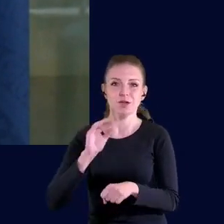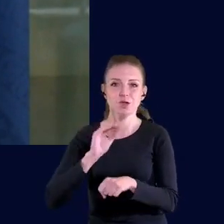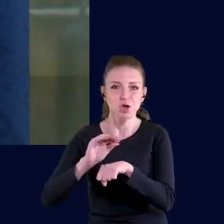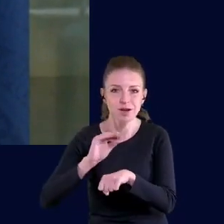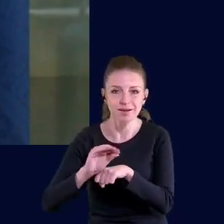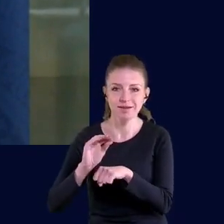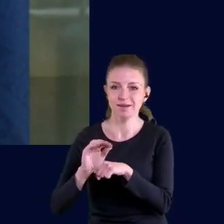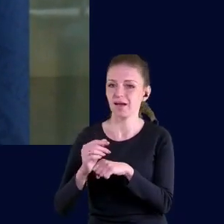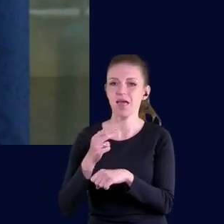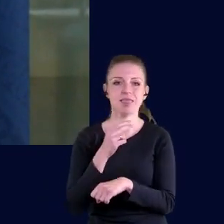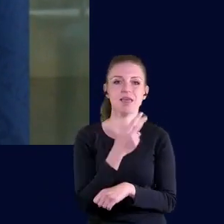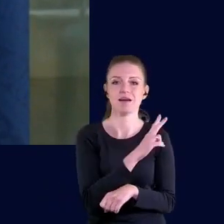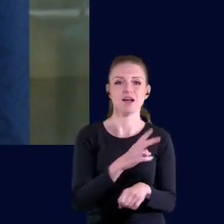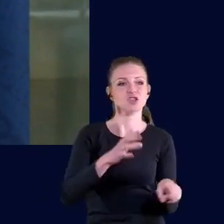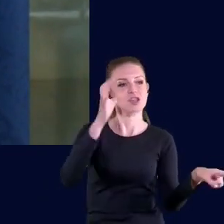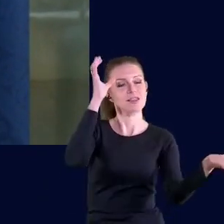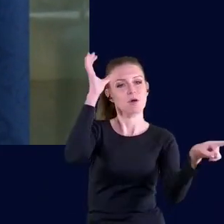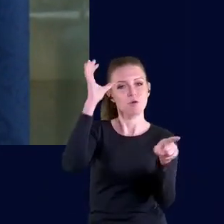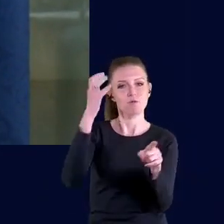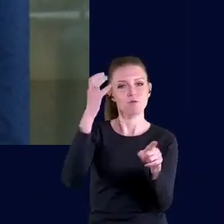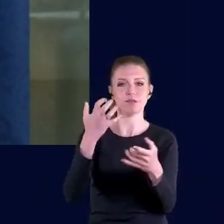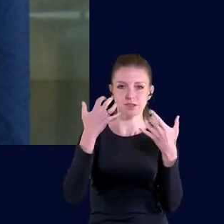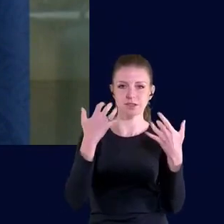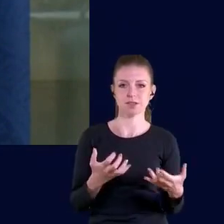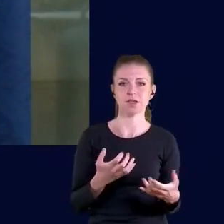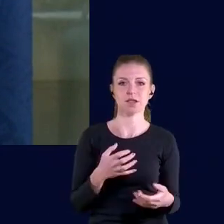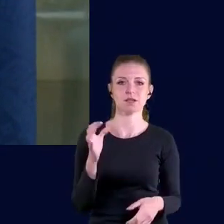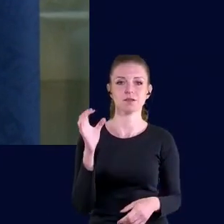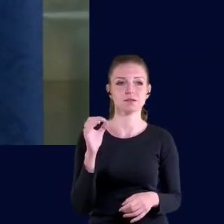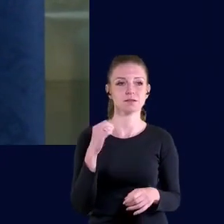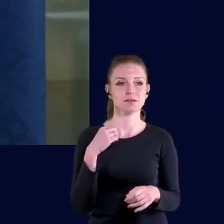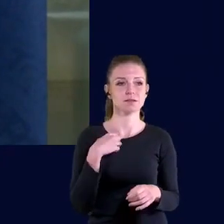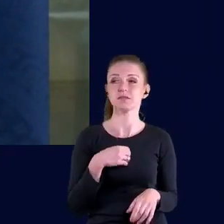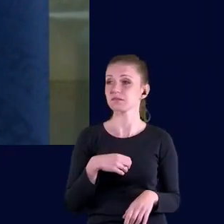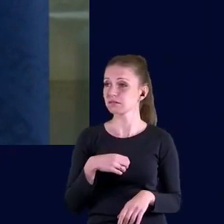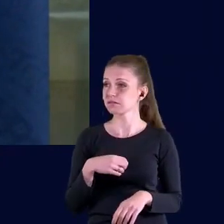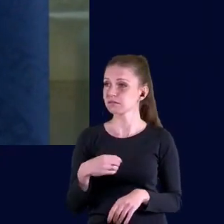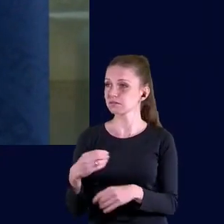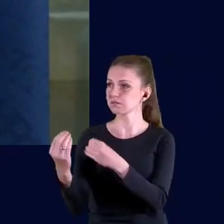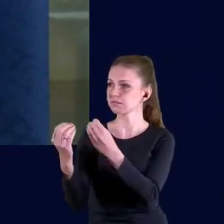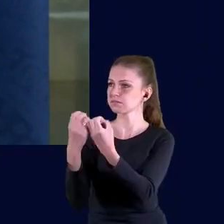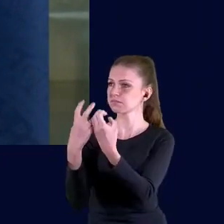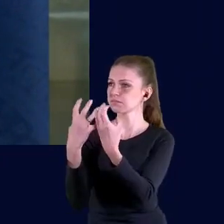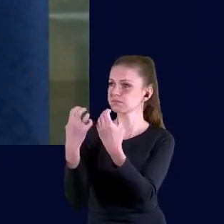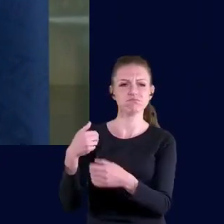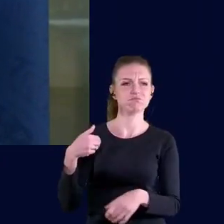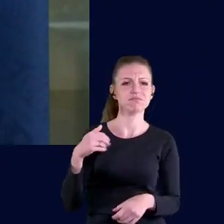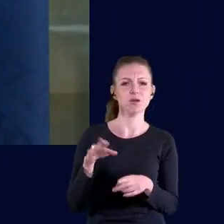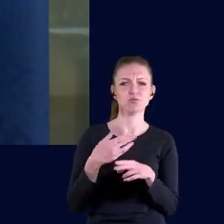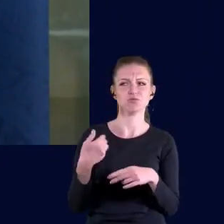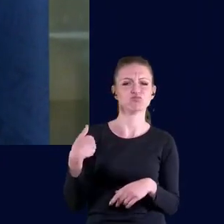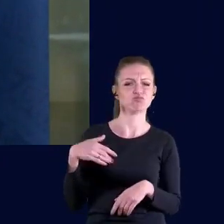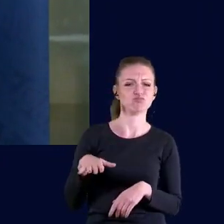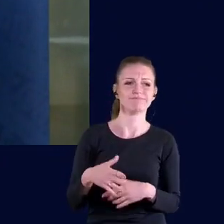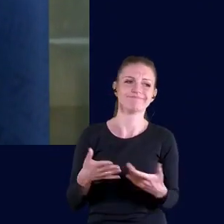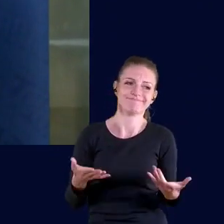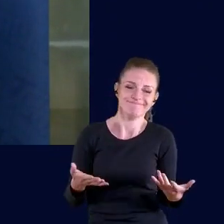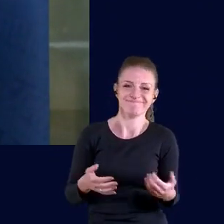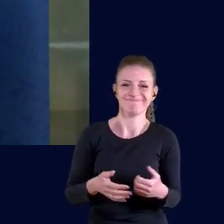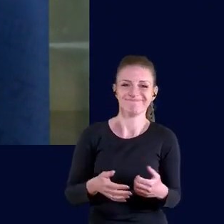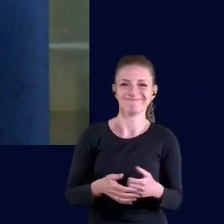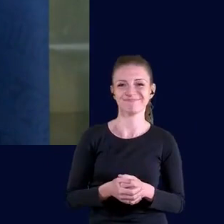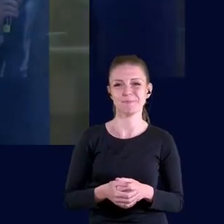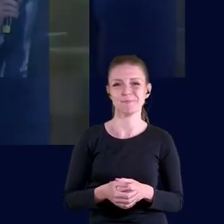Wszyscy naukowcy chcą nasuh ani stosować się do różnych rzeczy No ale niektóre